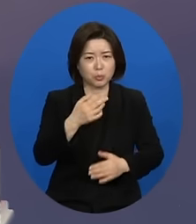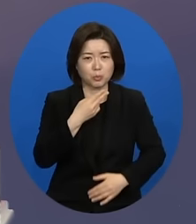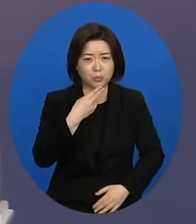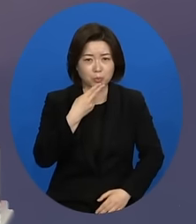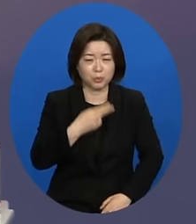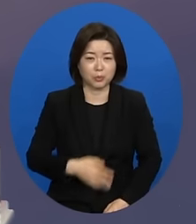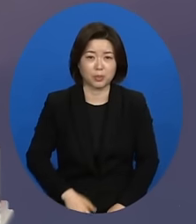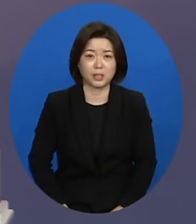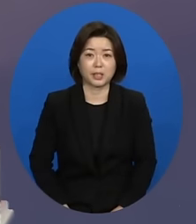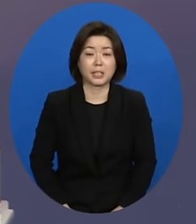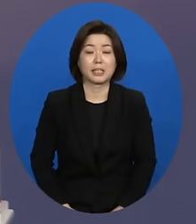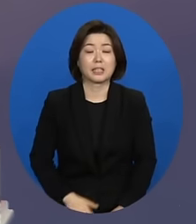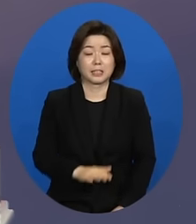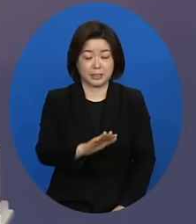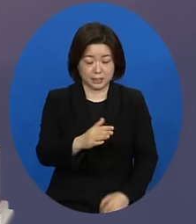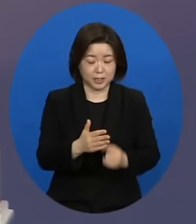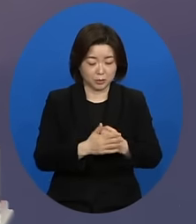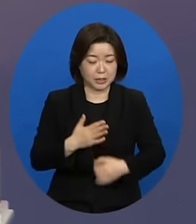그래서 엄마가